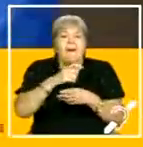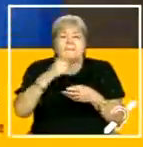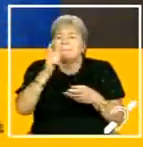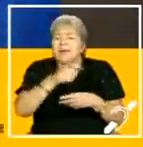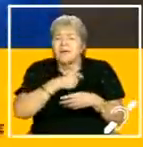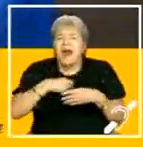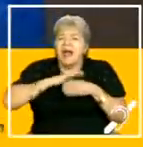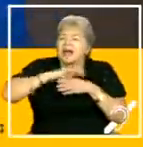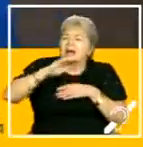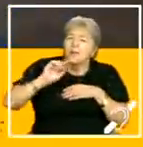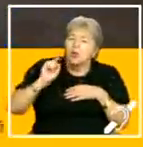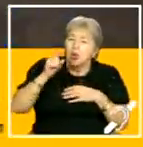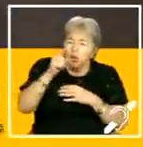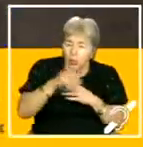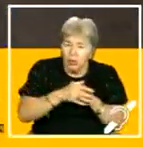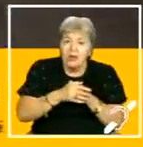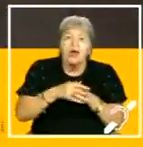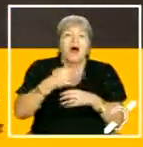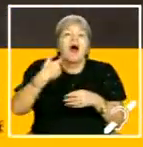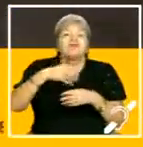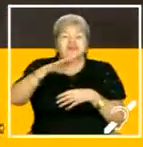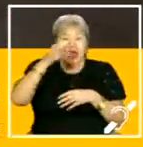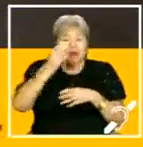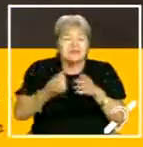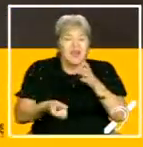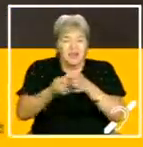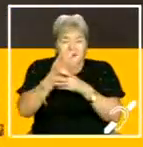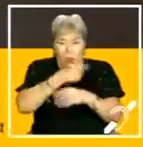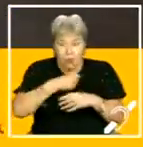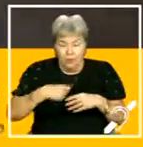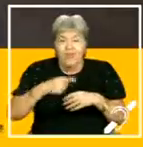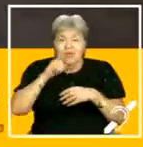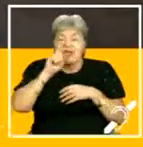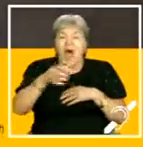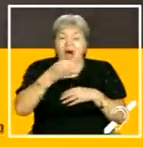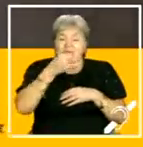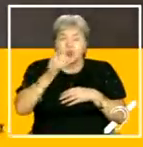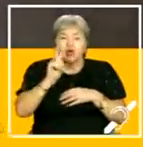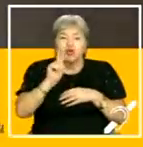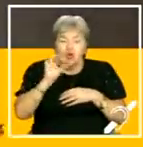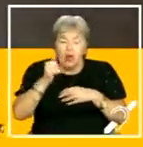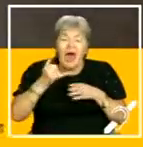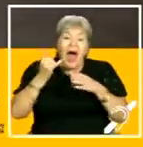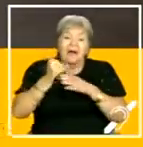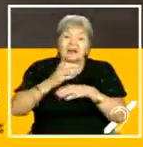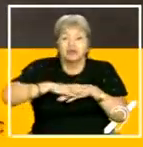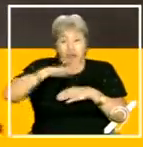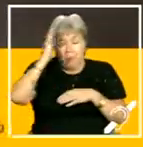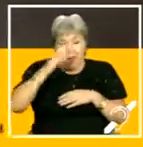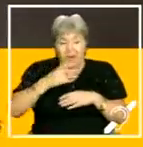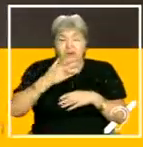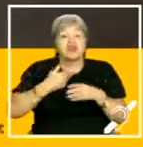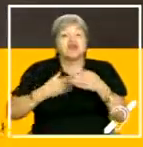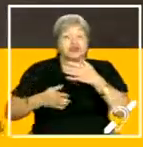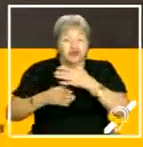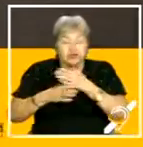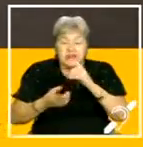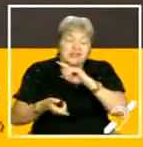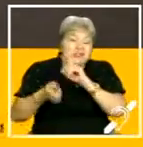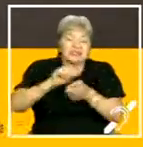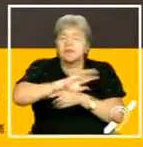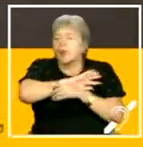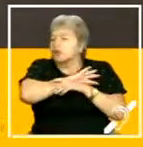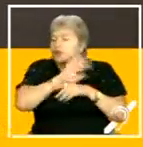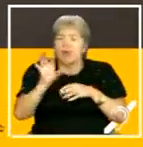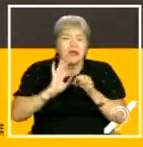un nou mandat la primăria Câmpul Lung Muscel. Lasconi le-a spus jurnaliștilor că Drulă a greșit enorm și susține schimbarea întregii conduceri a